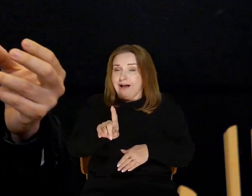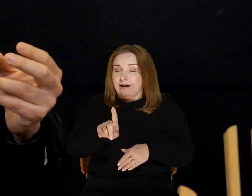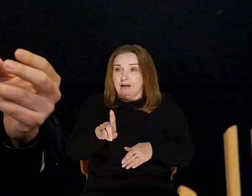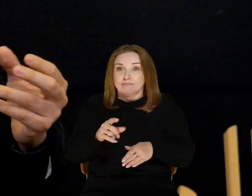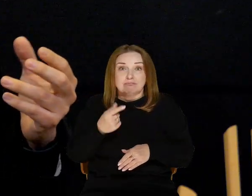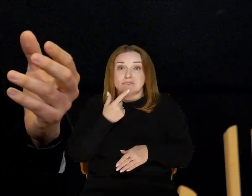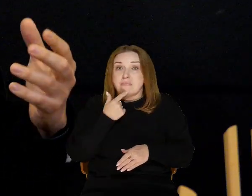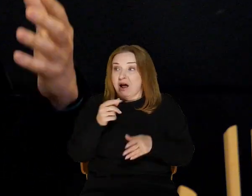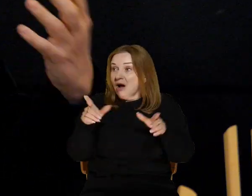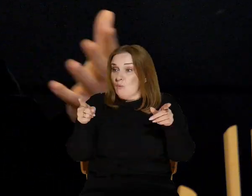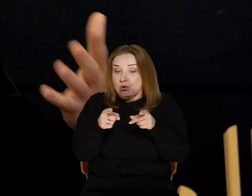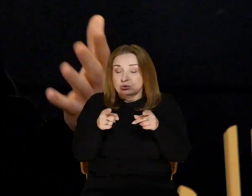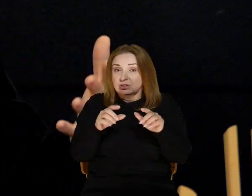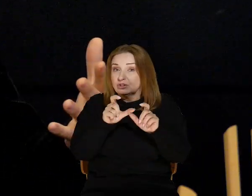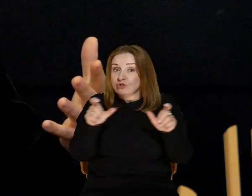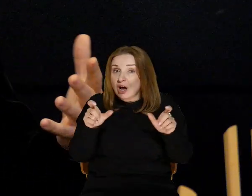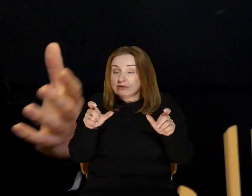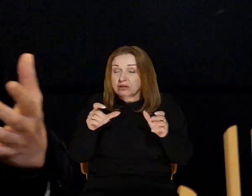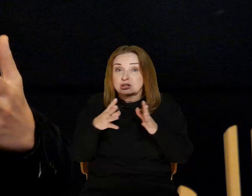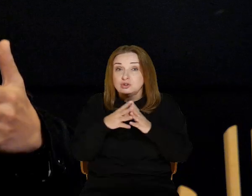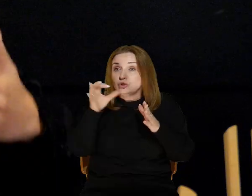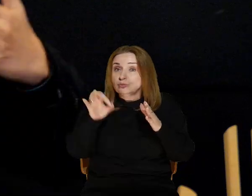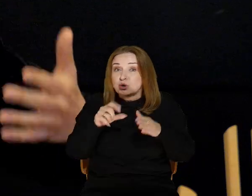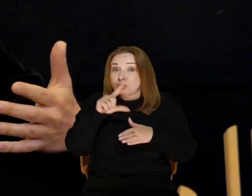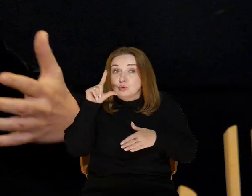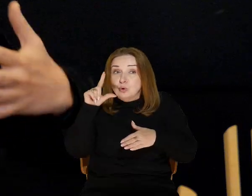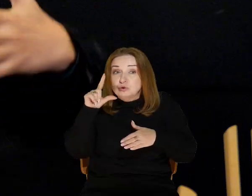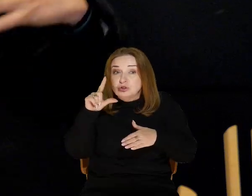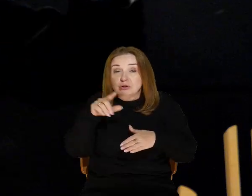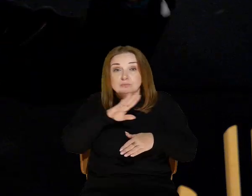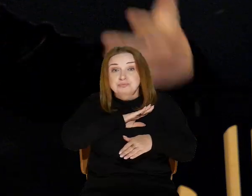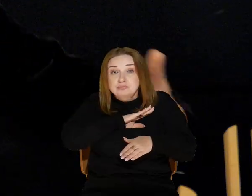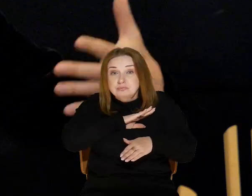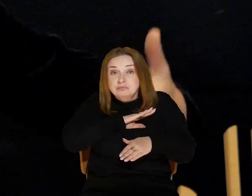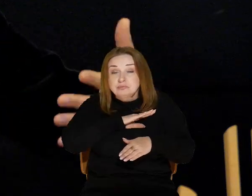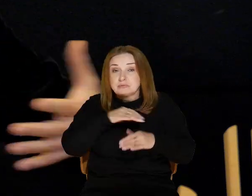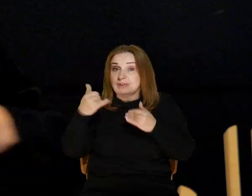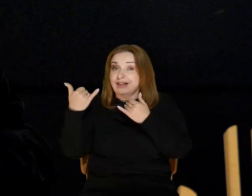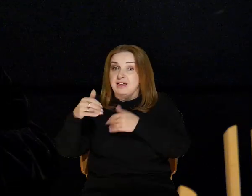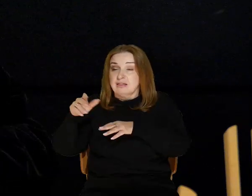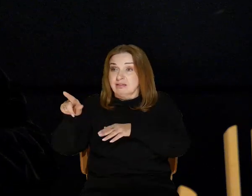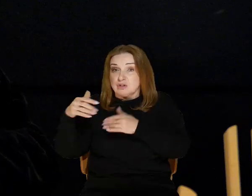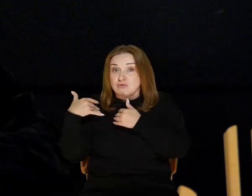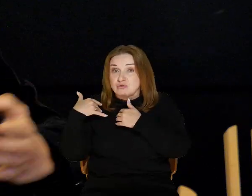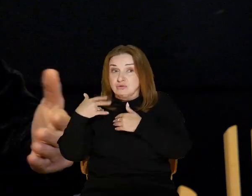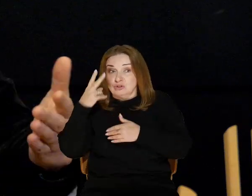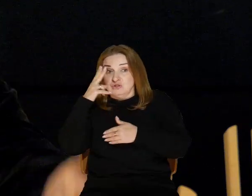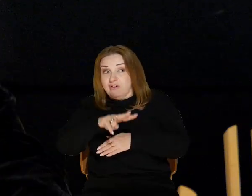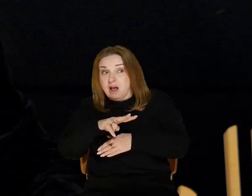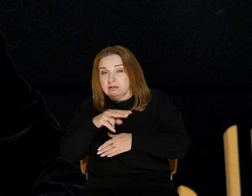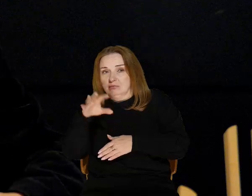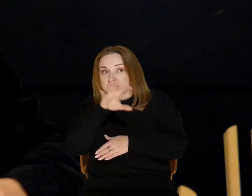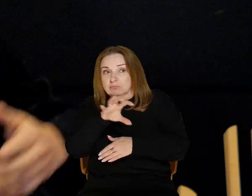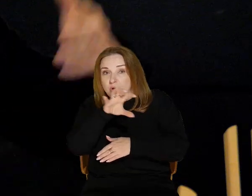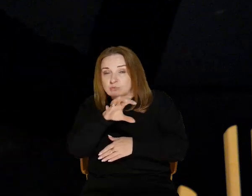czasie stracić 10% populacji i być świadkiem i być jakby w miejscu, gdzie dzieją się te wszystkie rzeczy. I to myślę